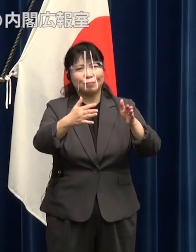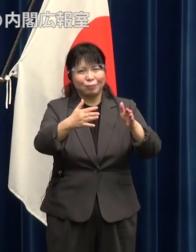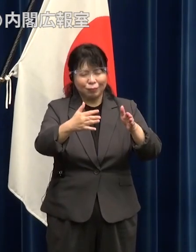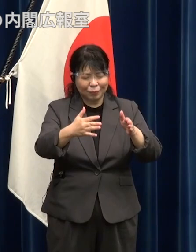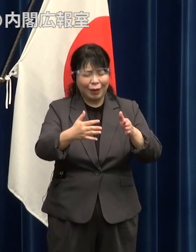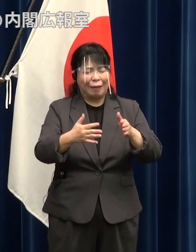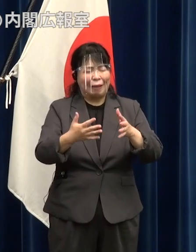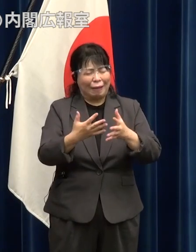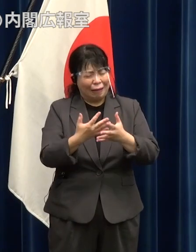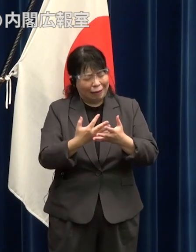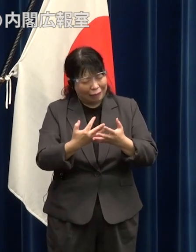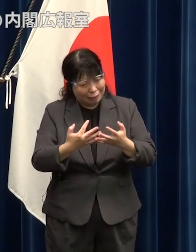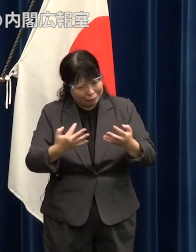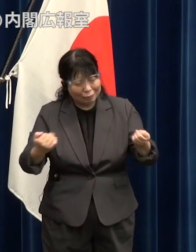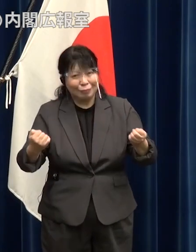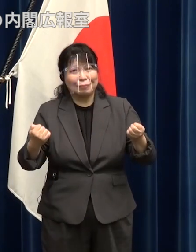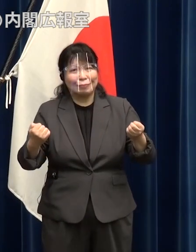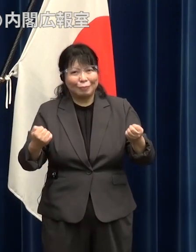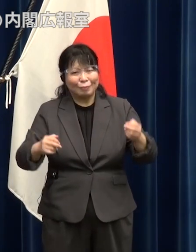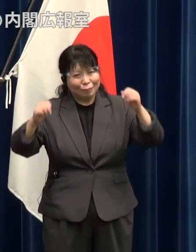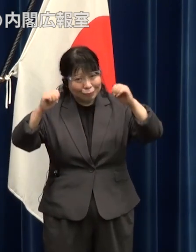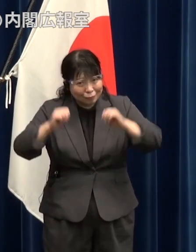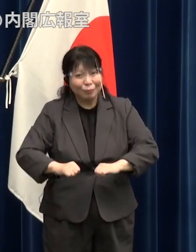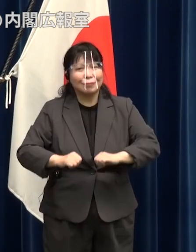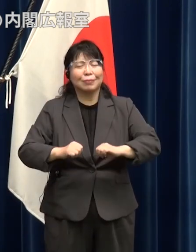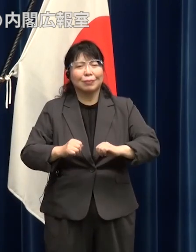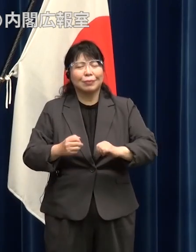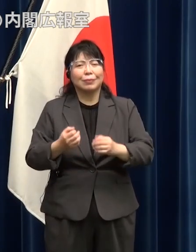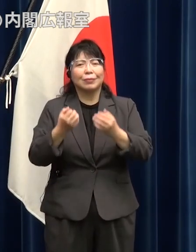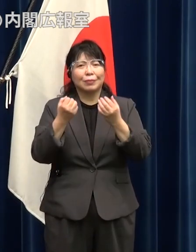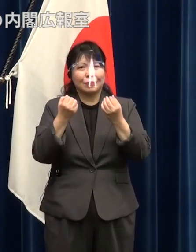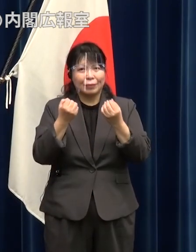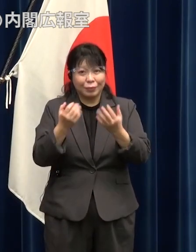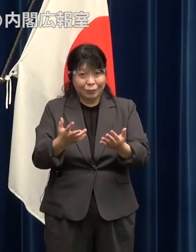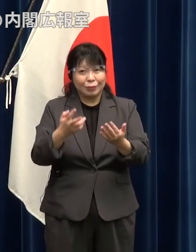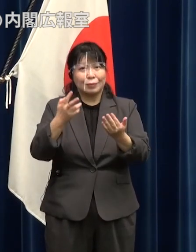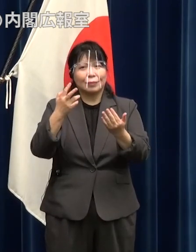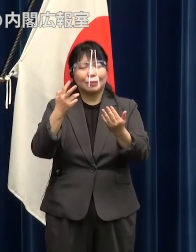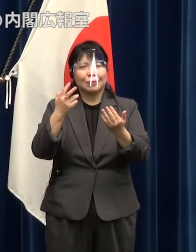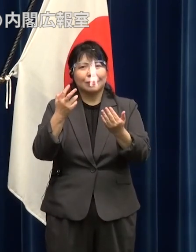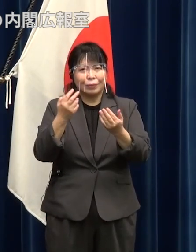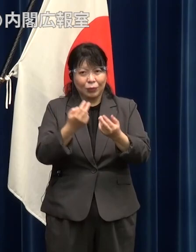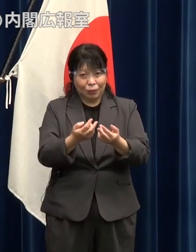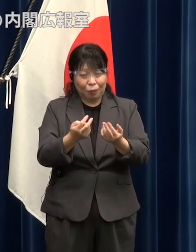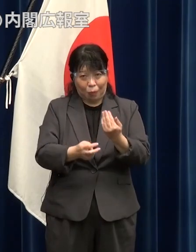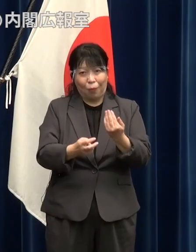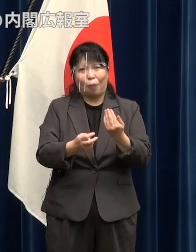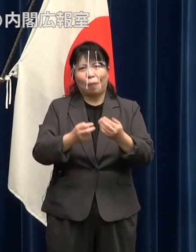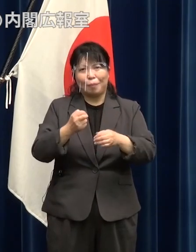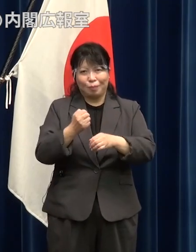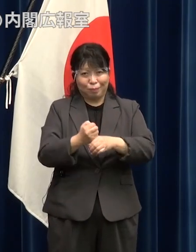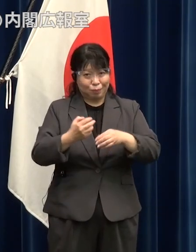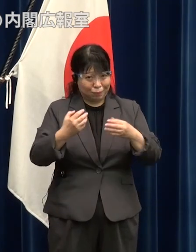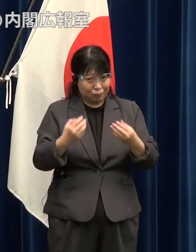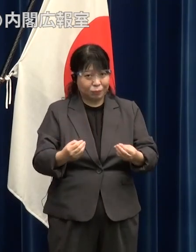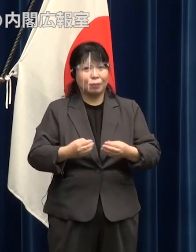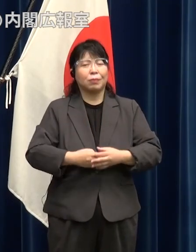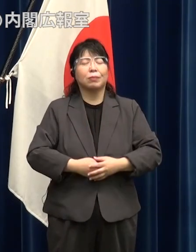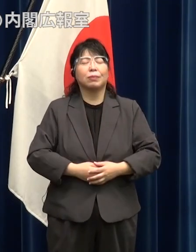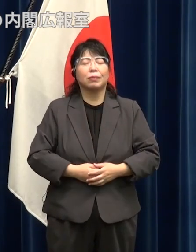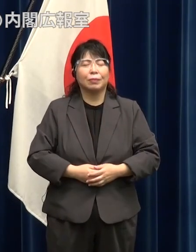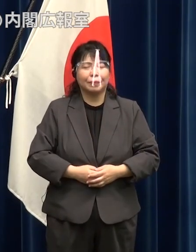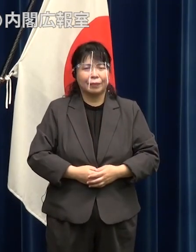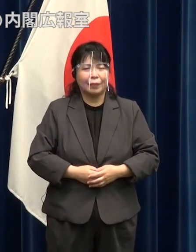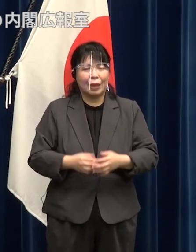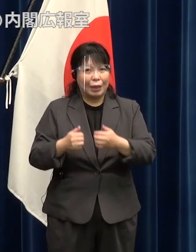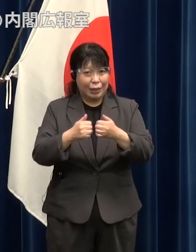の合意の下で新法を成立させることができました。審議を見守ってい